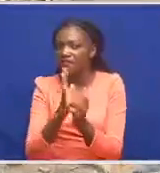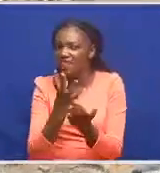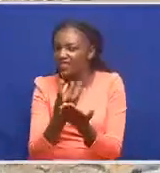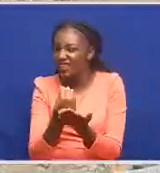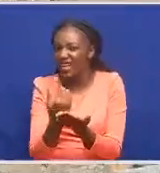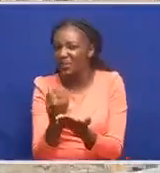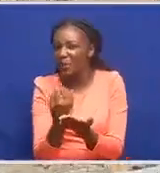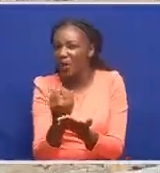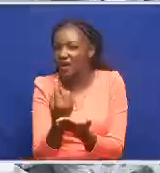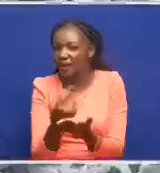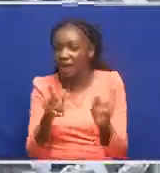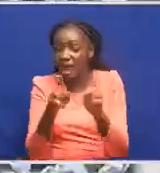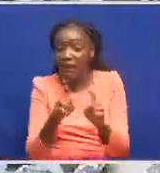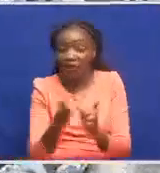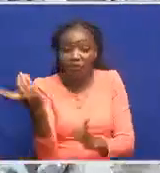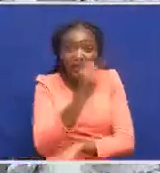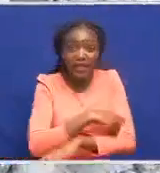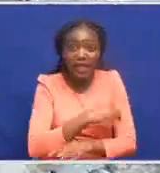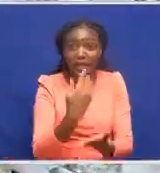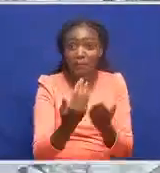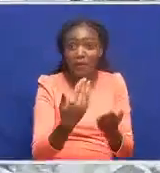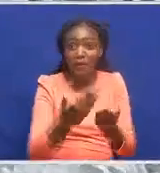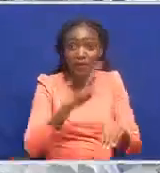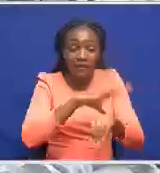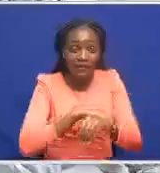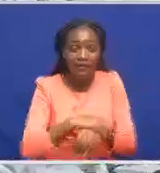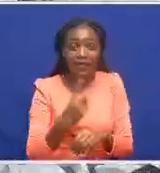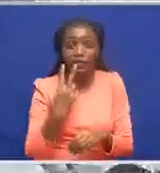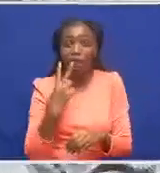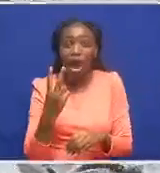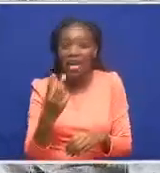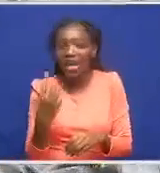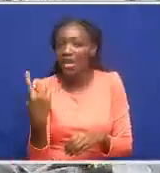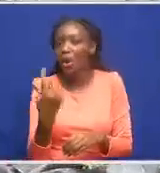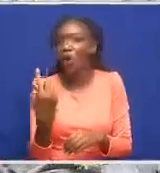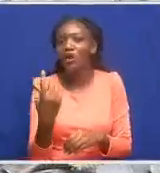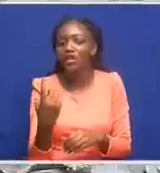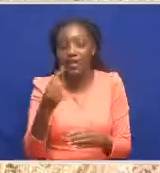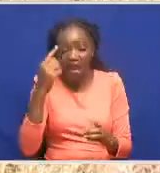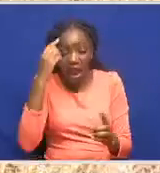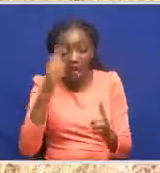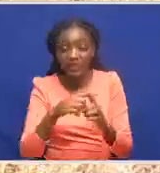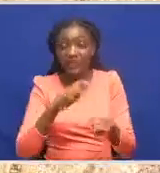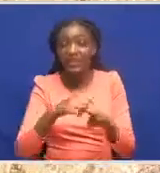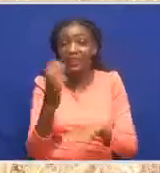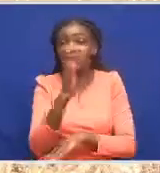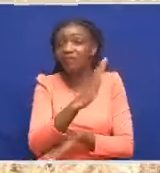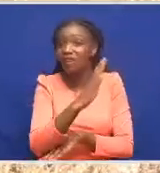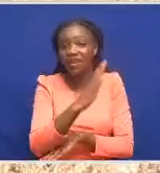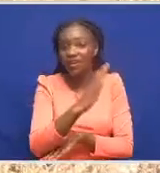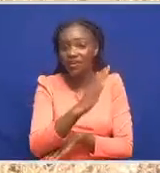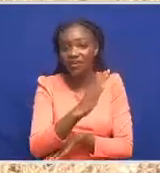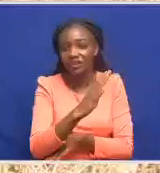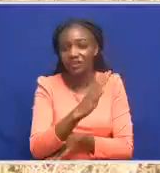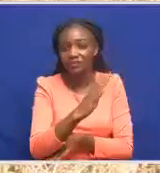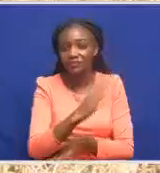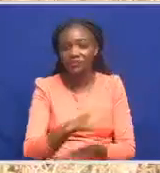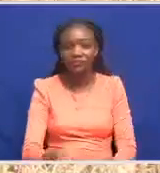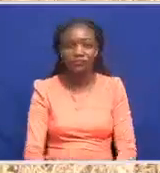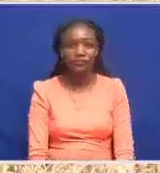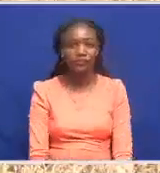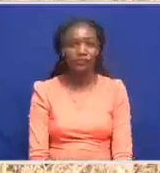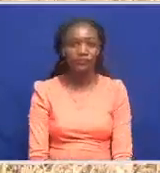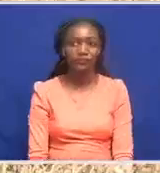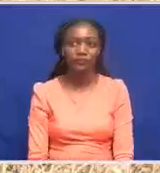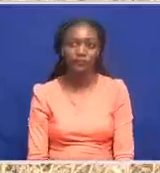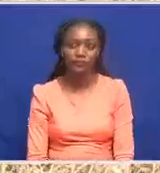kwa hiyo kwa siku anaweza kujizolea shilingi 200 pekee kufikia jioni. Sakata unaweza